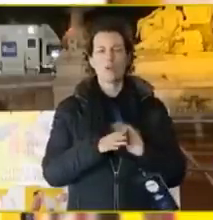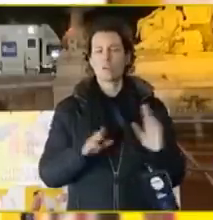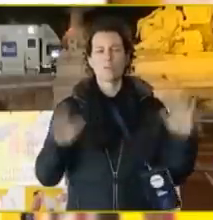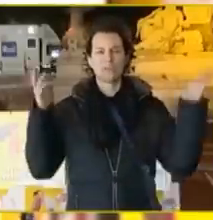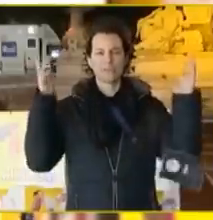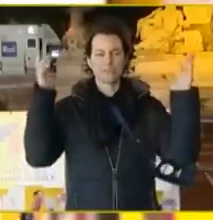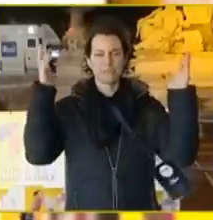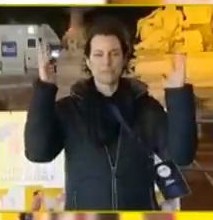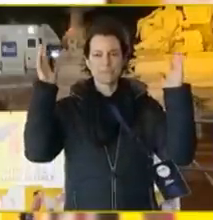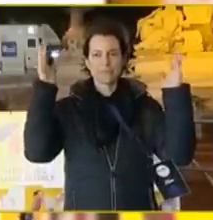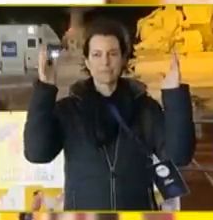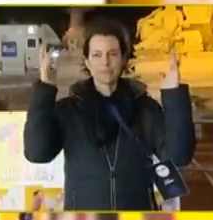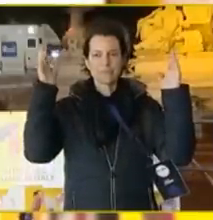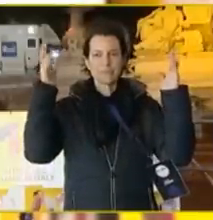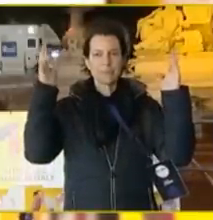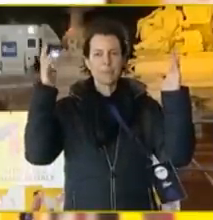riguarda.